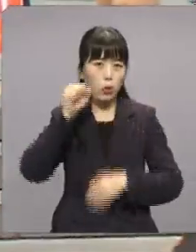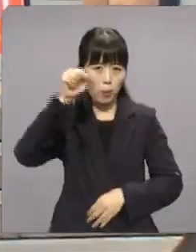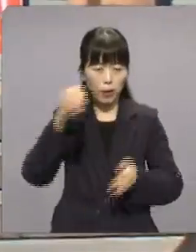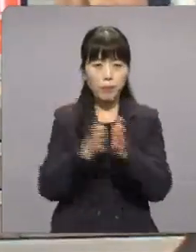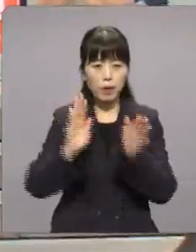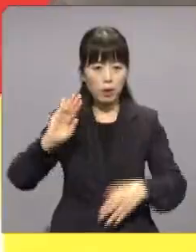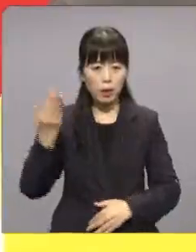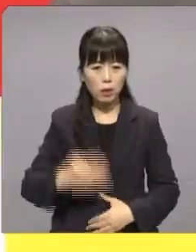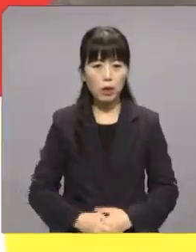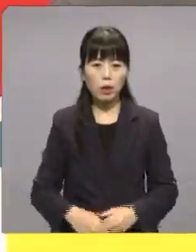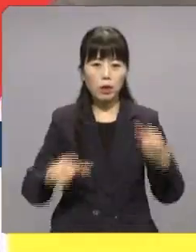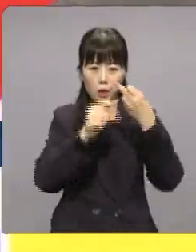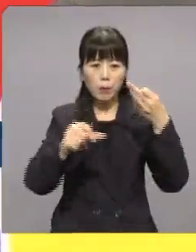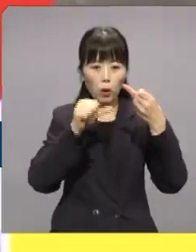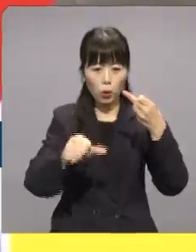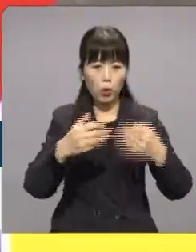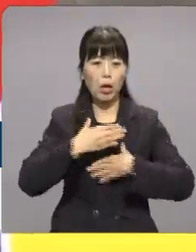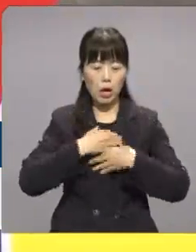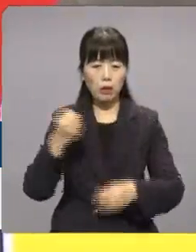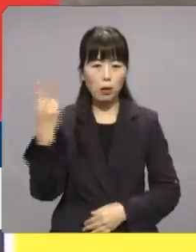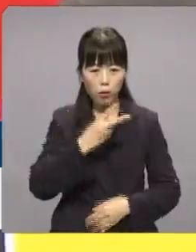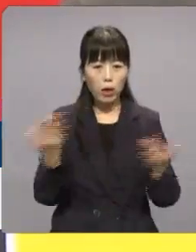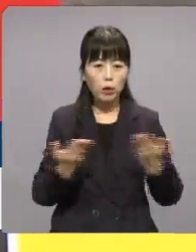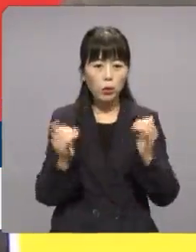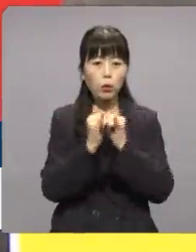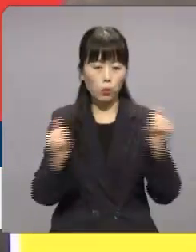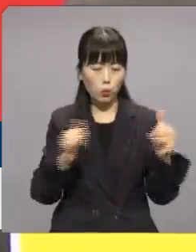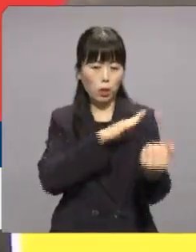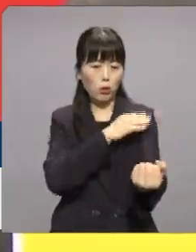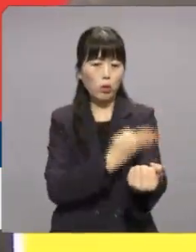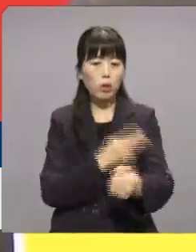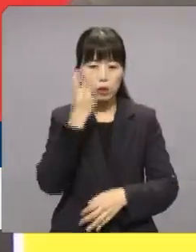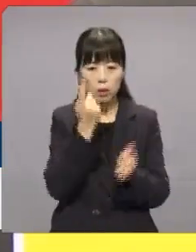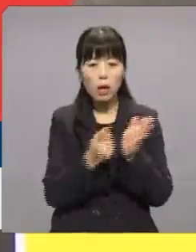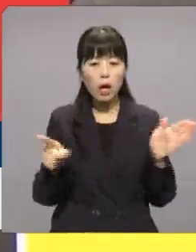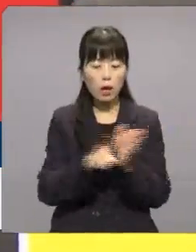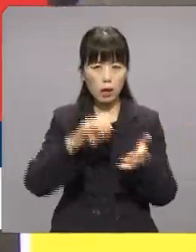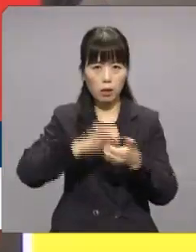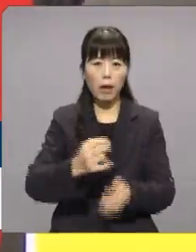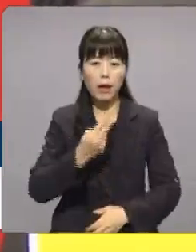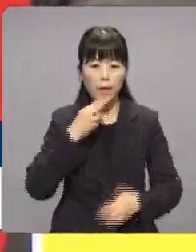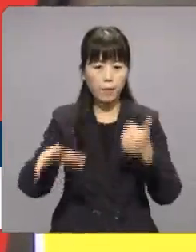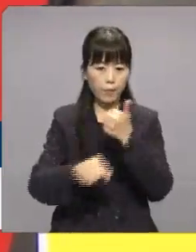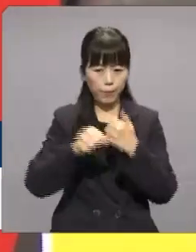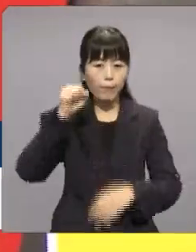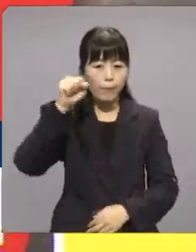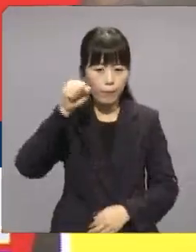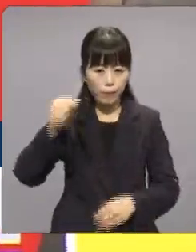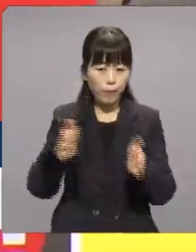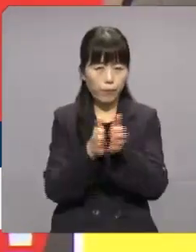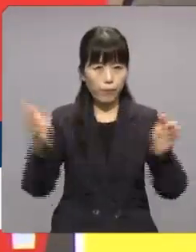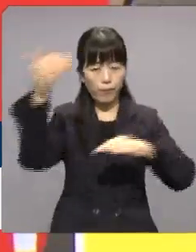돌입합니다. 12월 5일 안전과 노동자의 권리를 지키기 위한 무기한